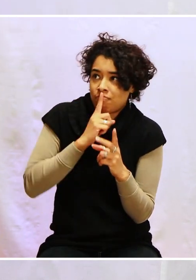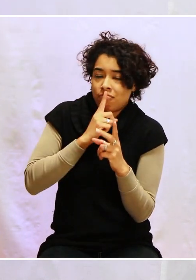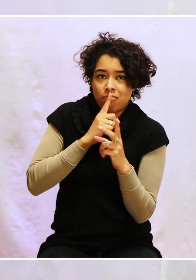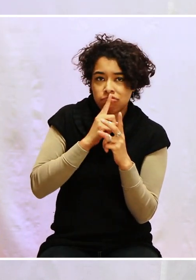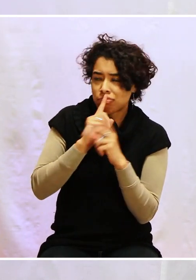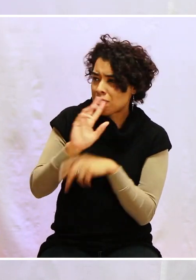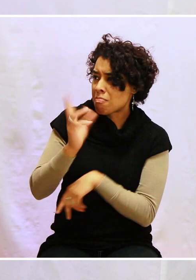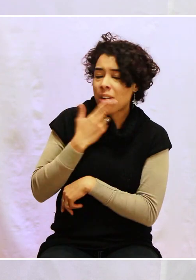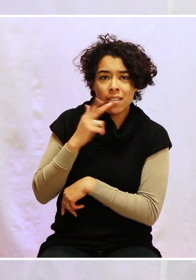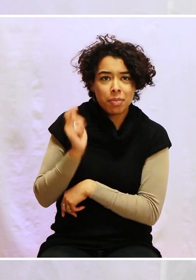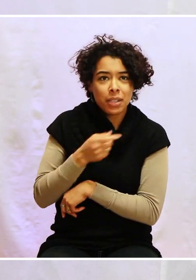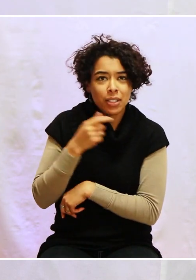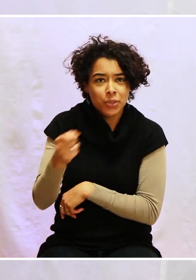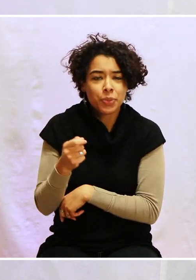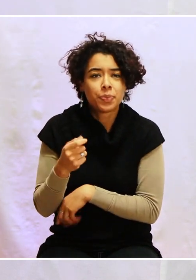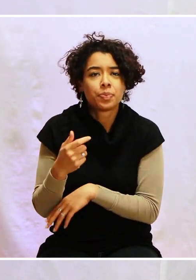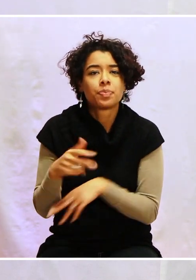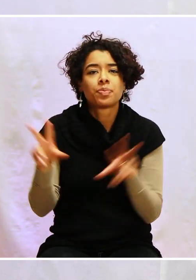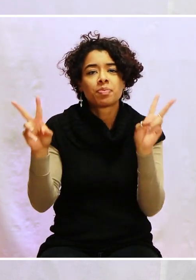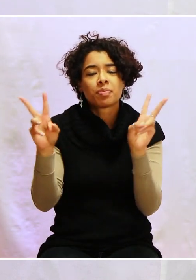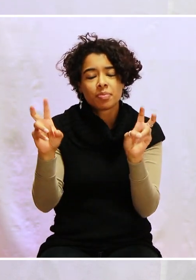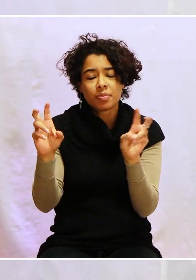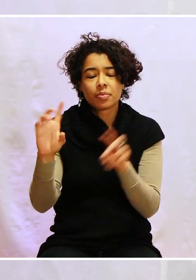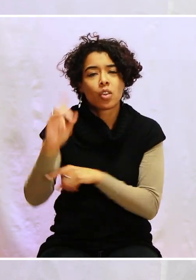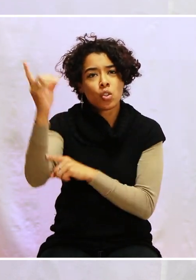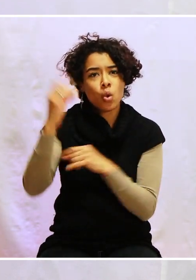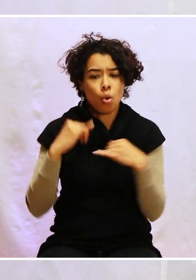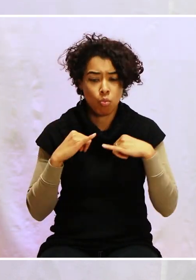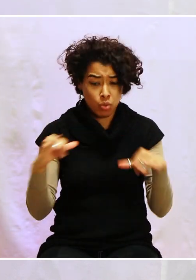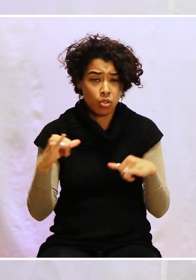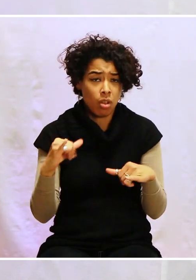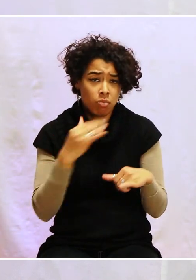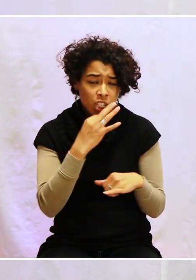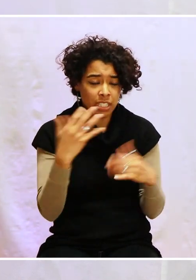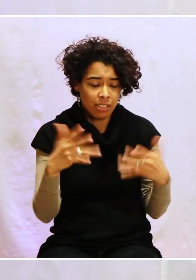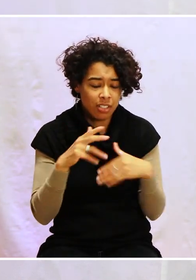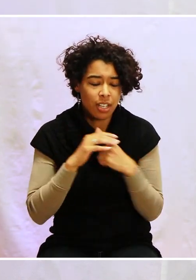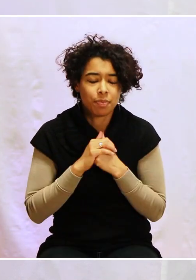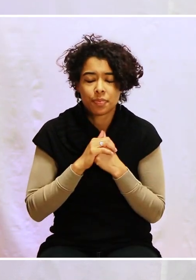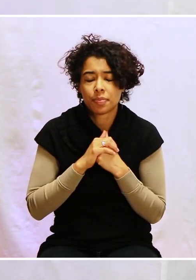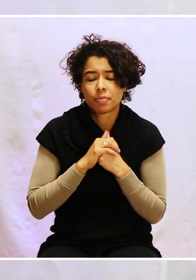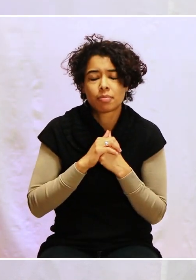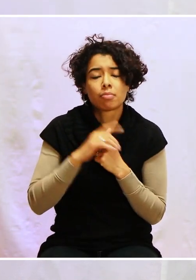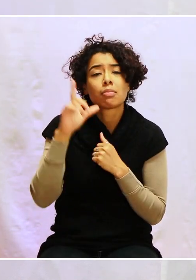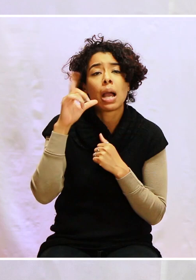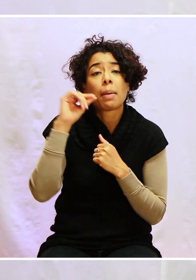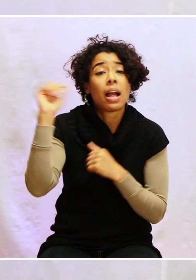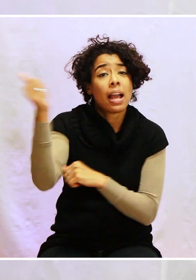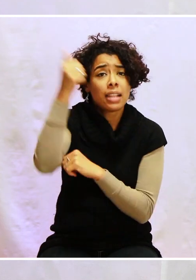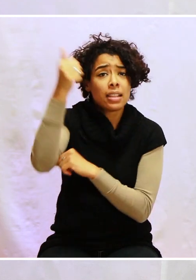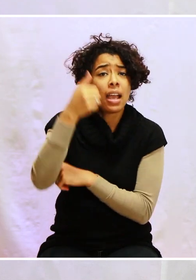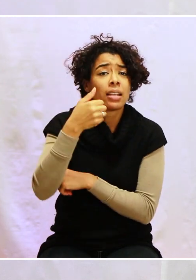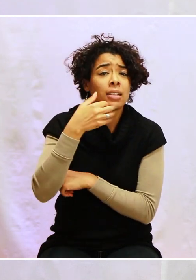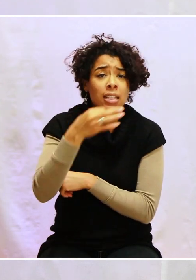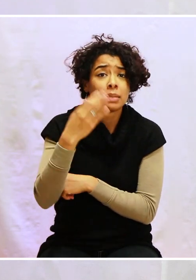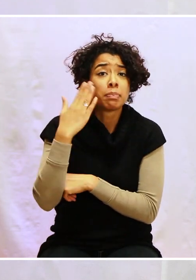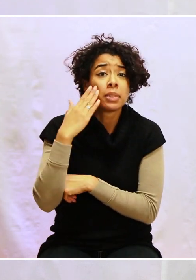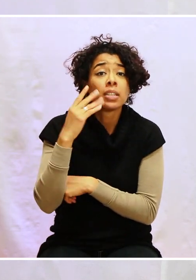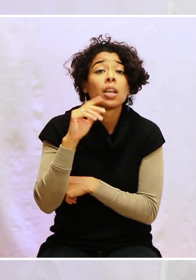Dieu puissant, je viens d'en parler. Père éternel, il a dit, si vous m'avez vu, vous avez vu le Père. Le cœur du Père est